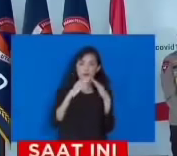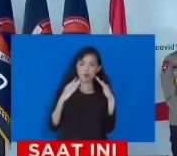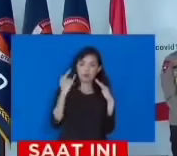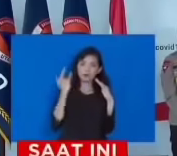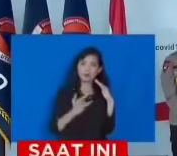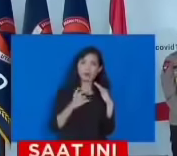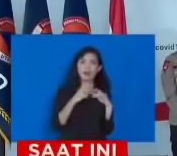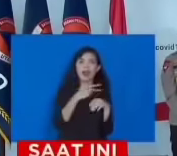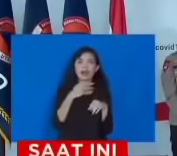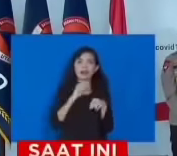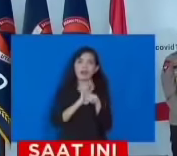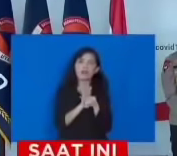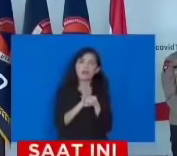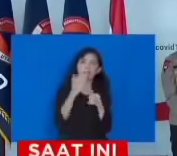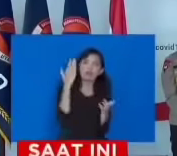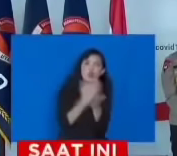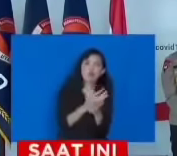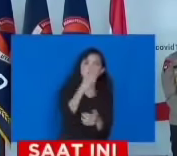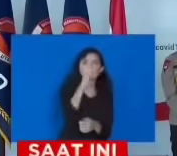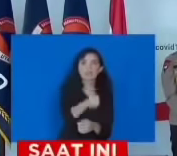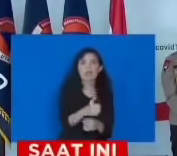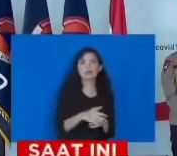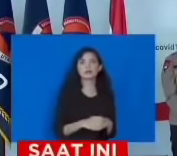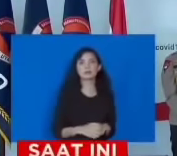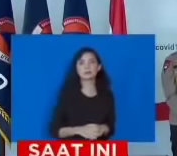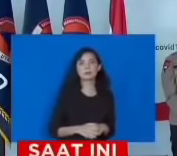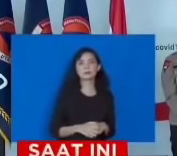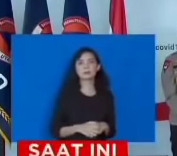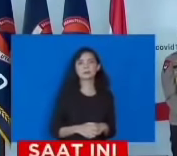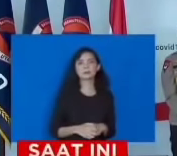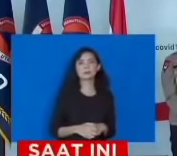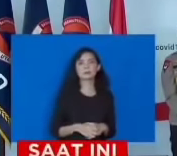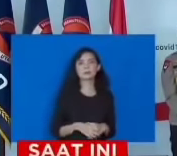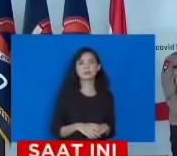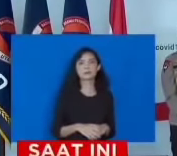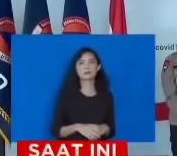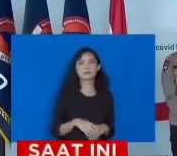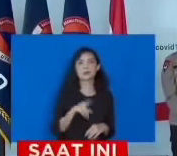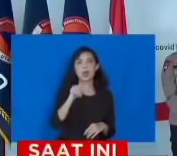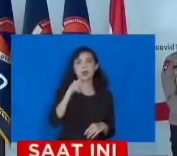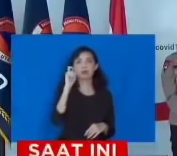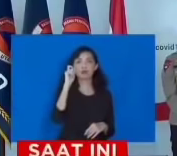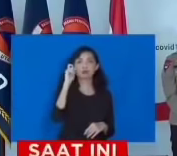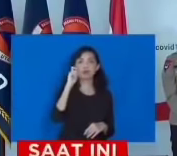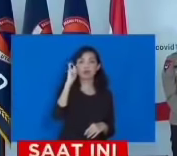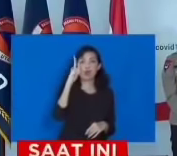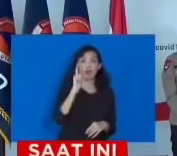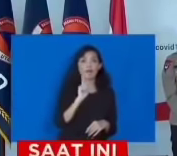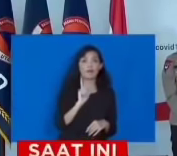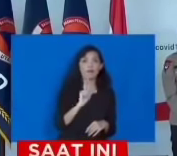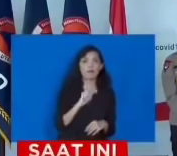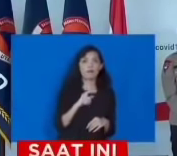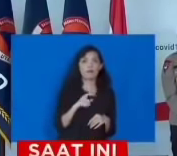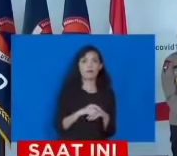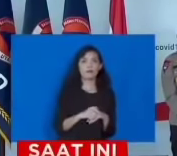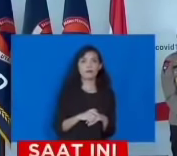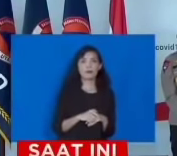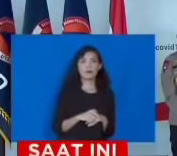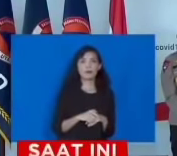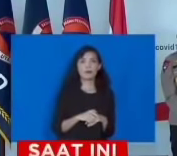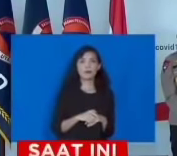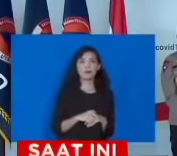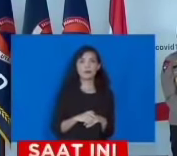menghentikan. Saudara-saudara sekalian, harus kita waspadai bahwa ancaman klasik yang muncul pada